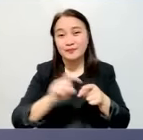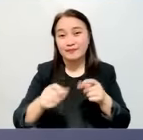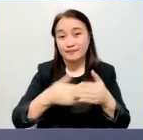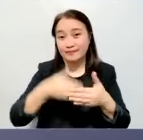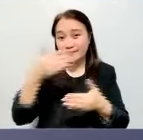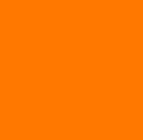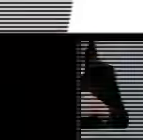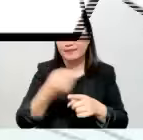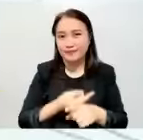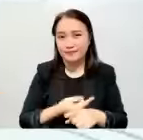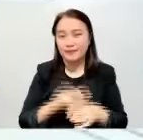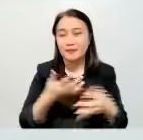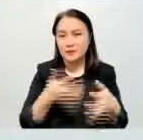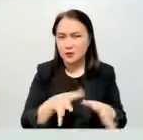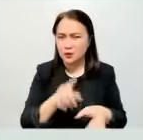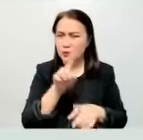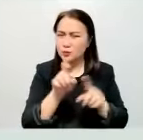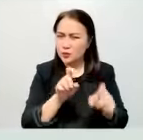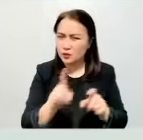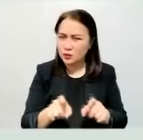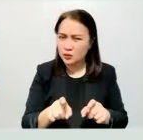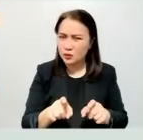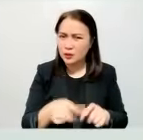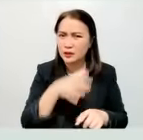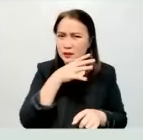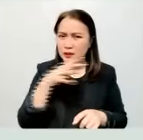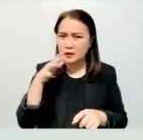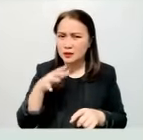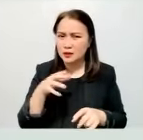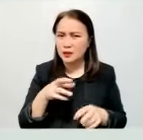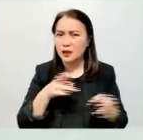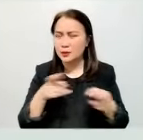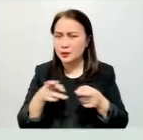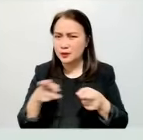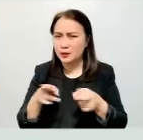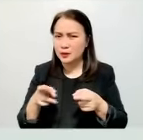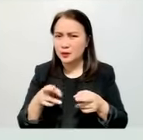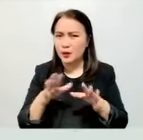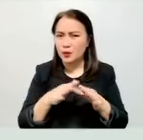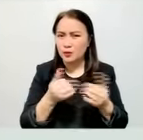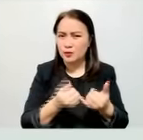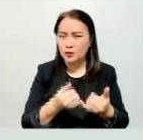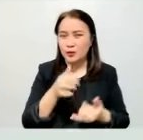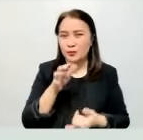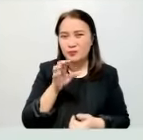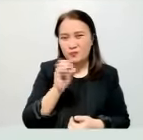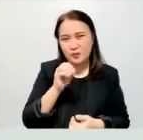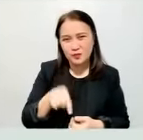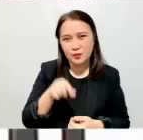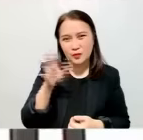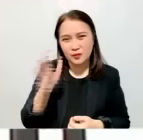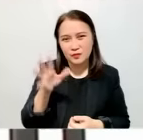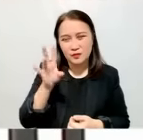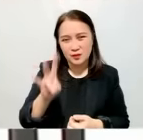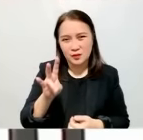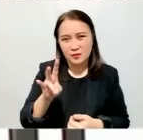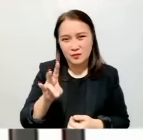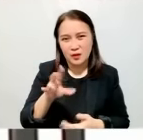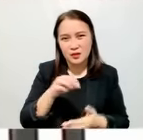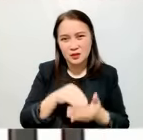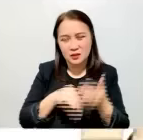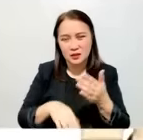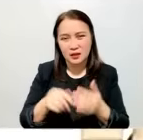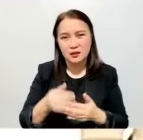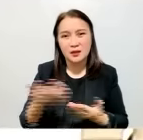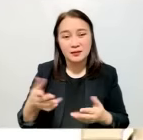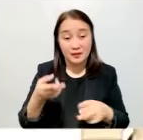ay matapos questionin ng Energy Regulatory Commission ang 57 centavos per kilowatt hour na dagdag singil ng kumpanya